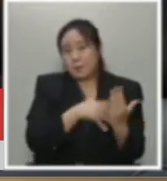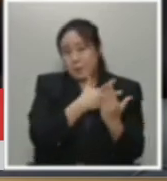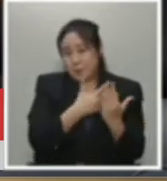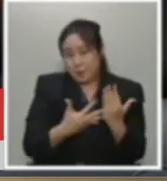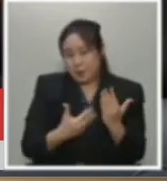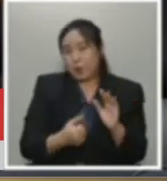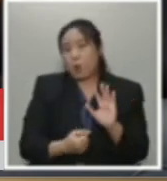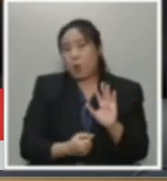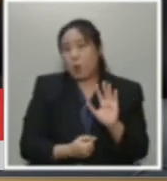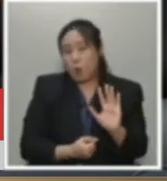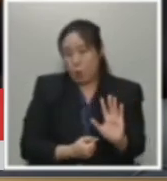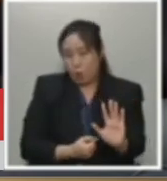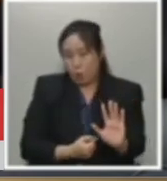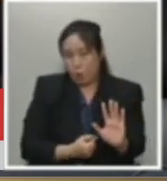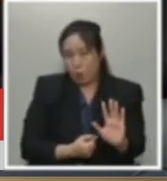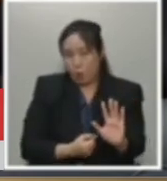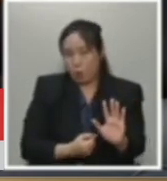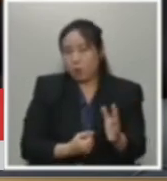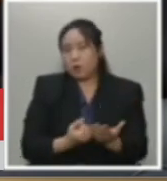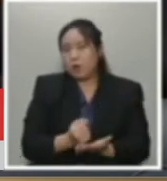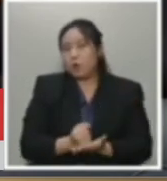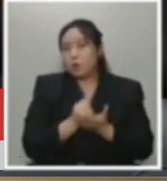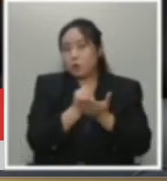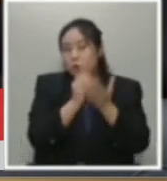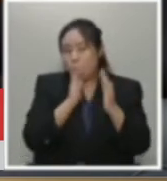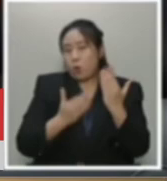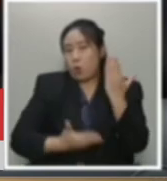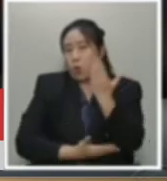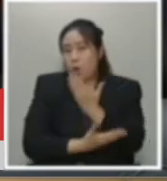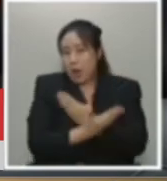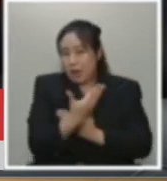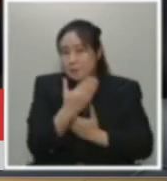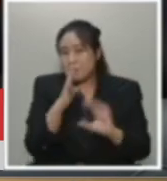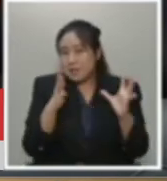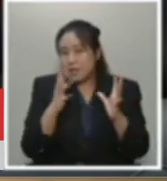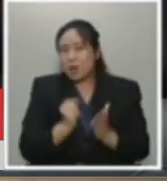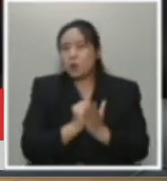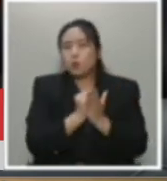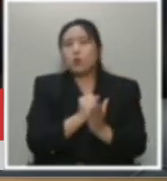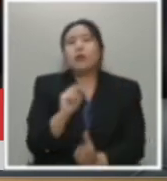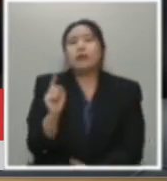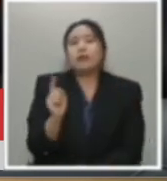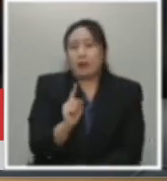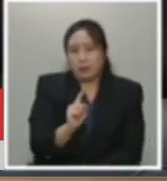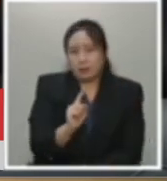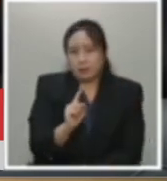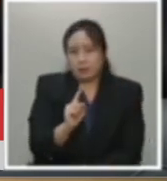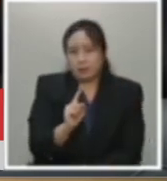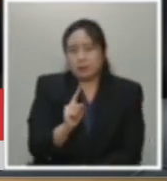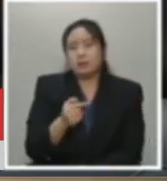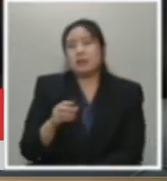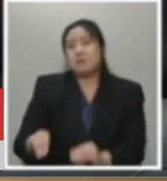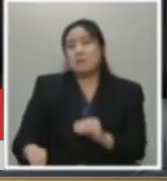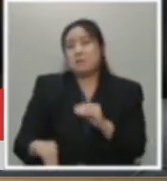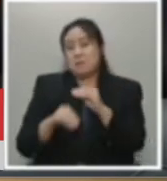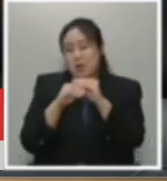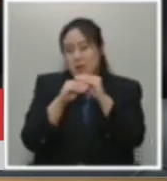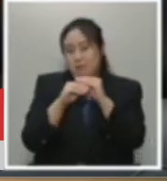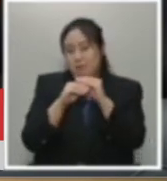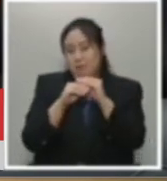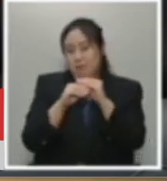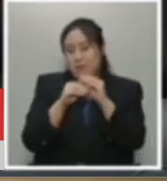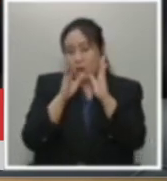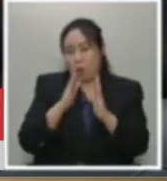านลดหรือช่วยเหลือผู้ด้อยโอกาสได้เพียงใดหรือแผนปฏิรูปของท่านเพิ่มผู้ด้อยโอก